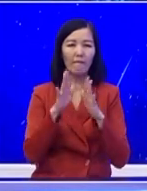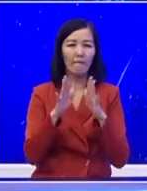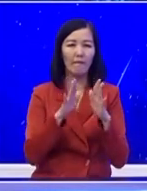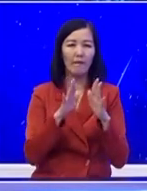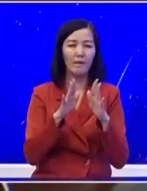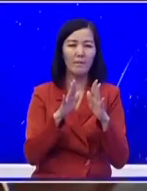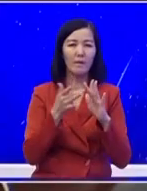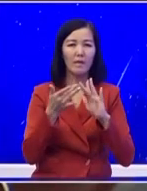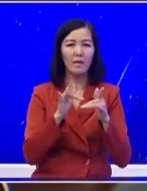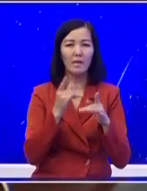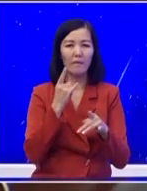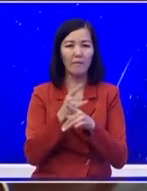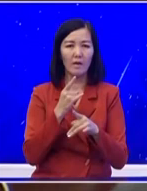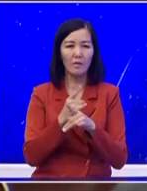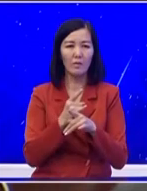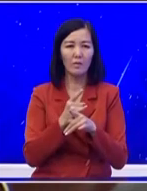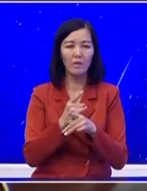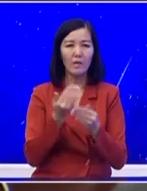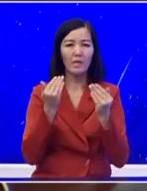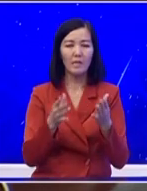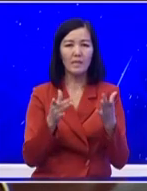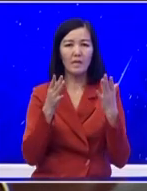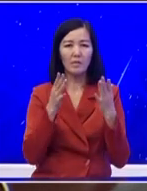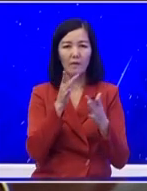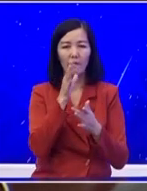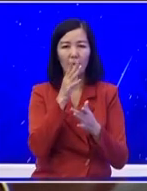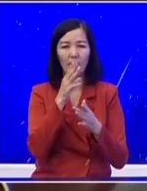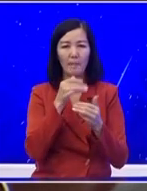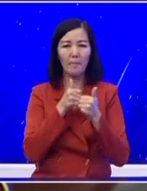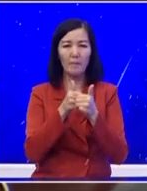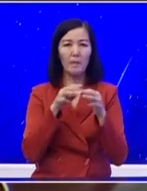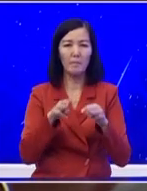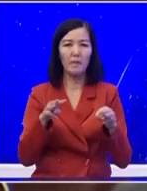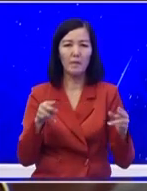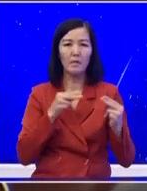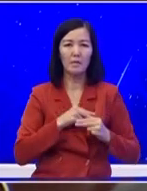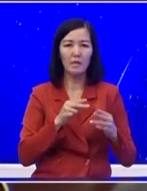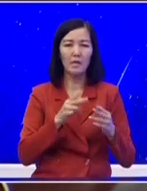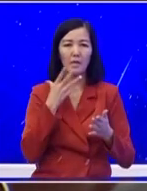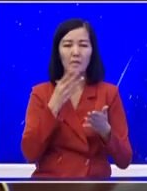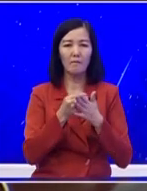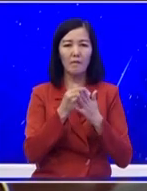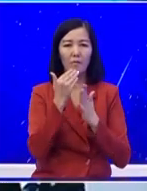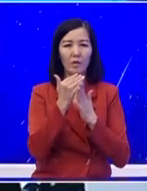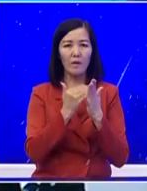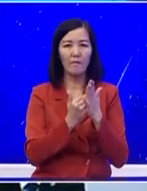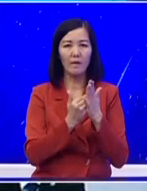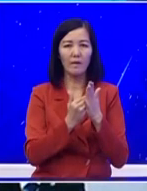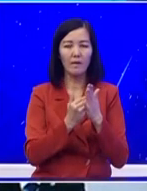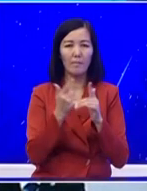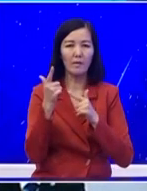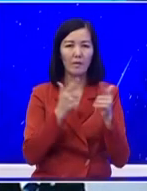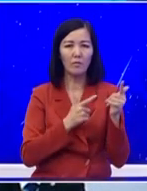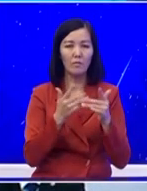этом сообщает пресс-служба главы Кабмина. В настоящее время премьер-министр Казахстана работает согласно своего графика и ведет подготовку к